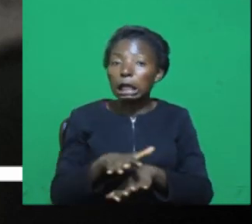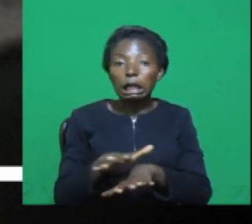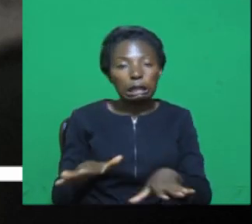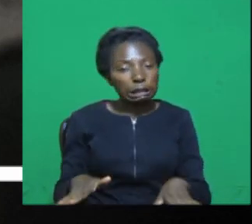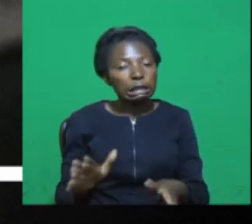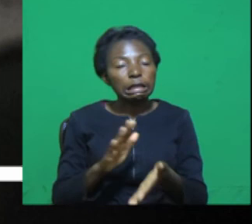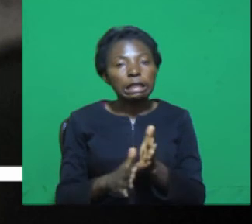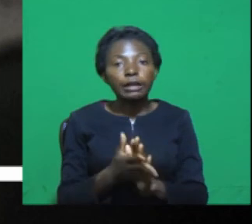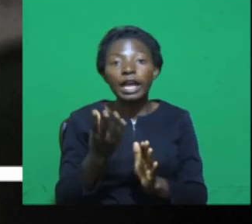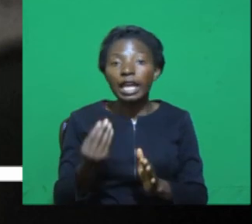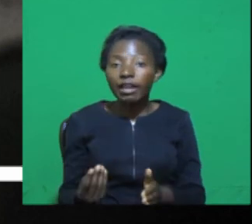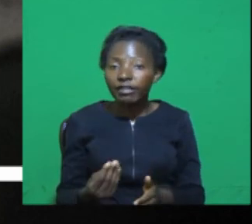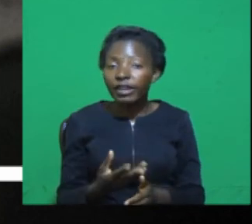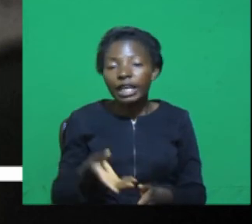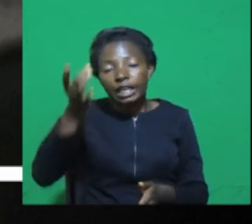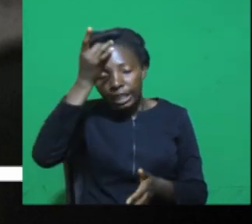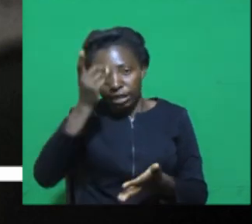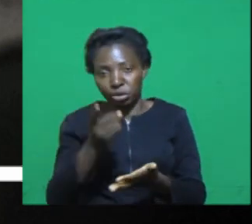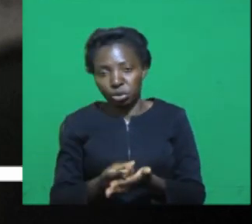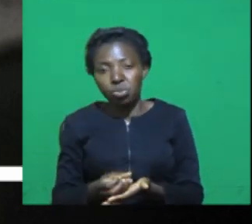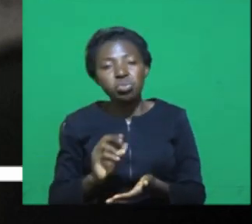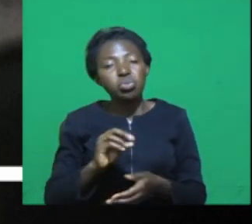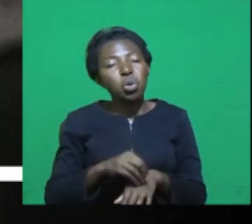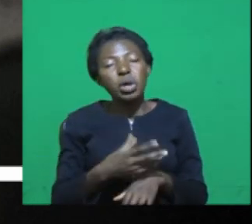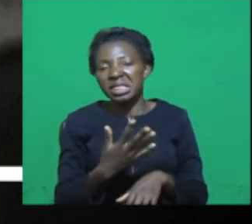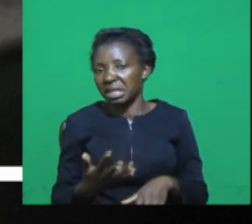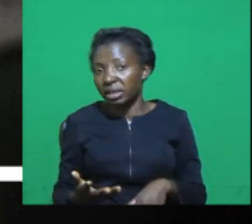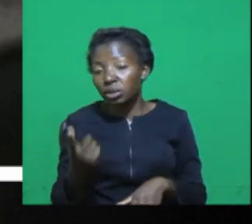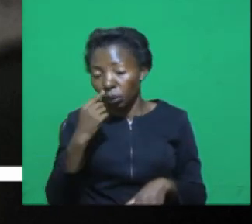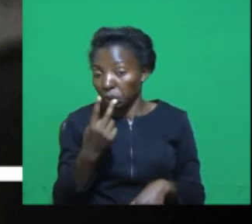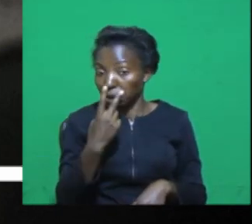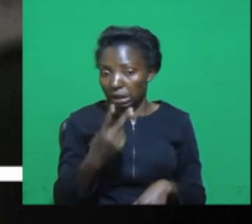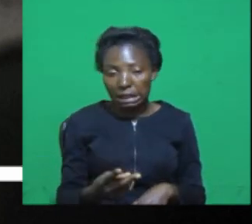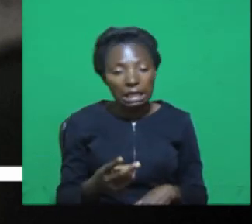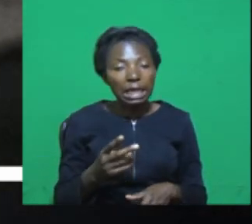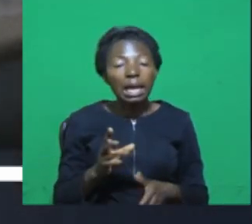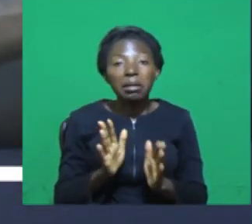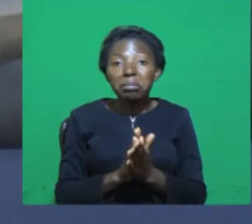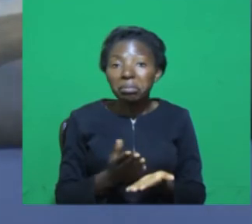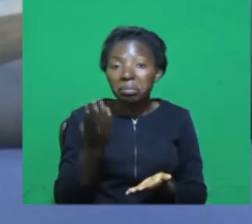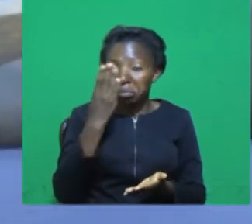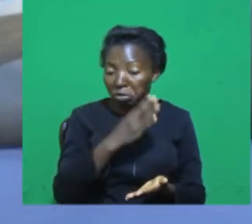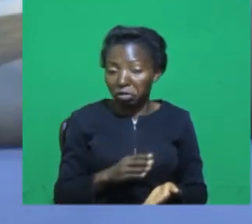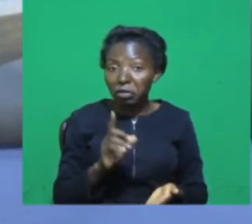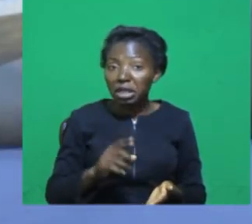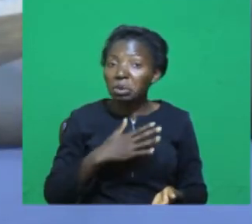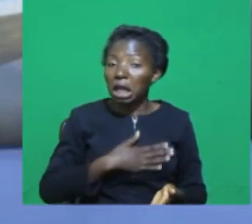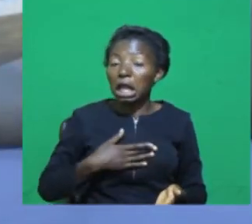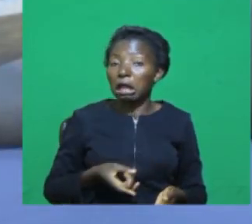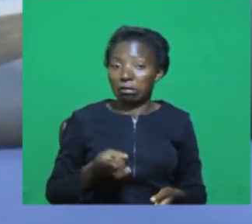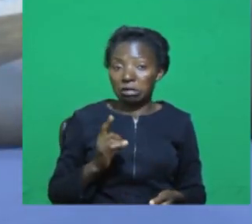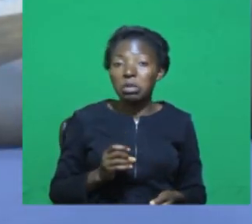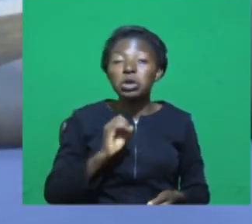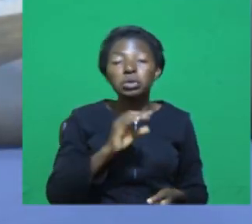Haane chimiro kana umambo, kana tichimuona hakuno kunaka kuti timude. Saka panapa ndiJesu